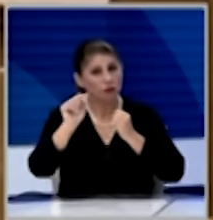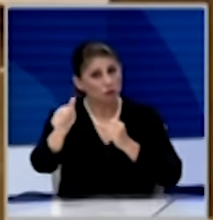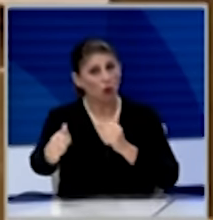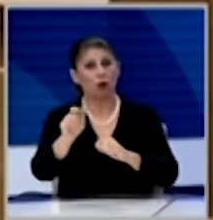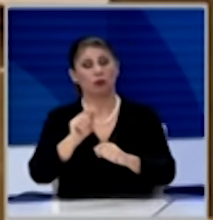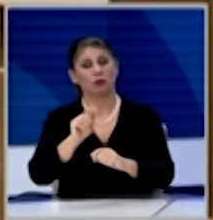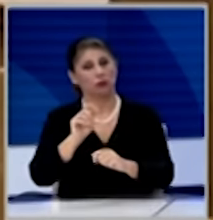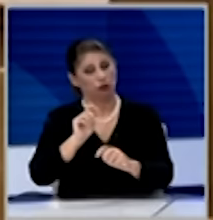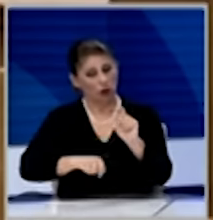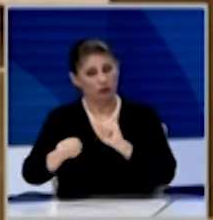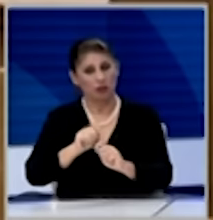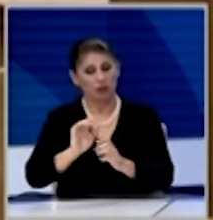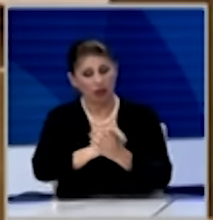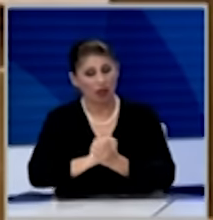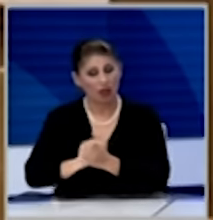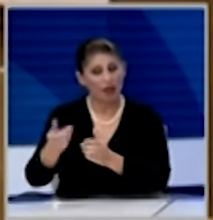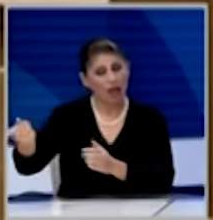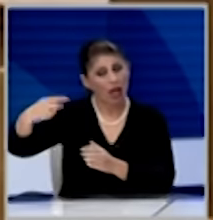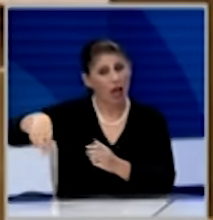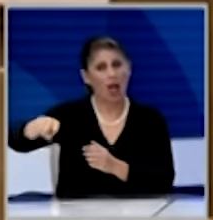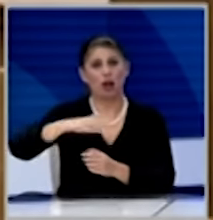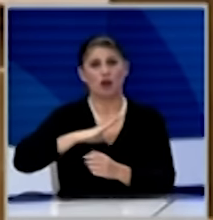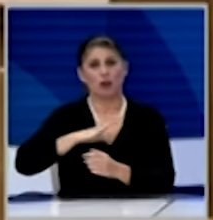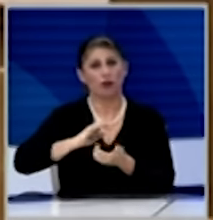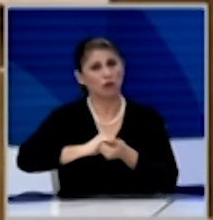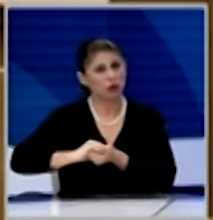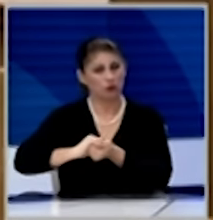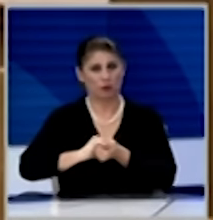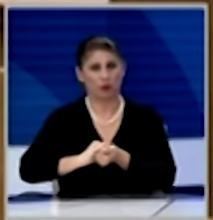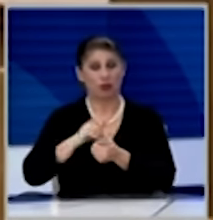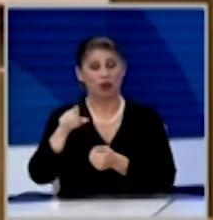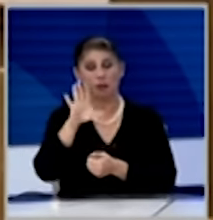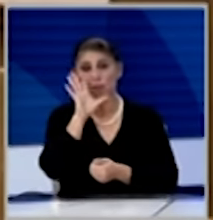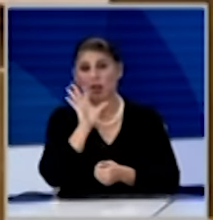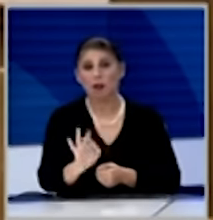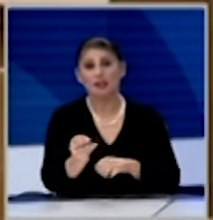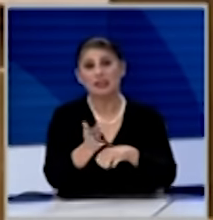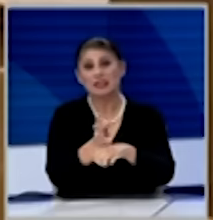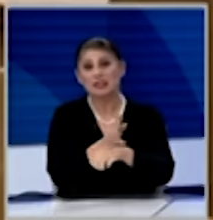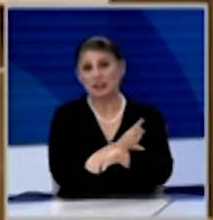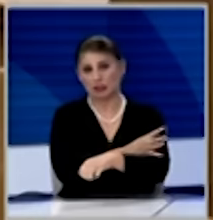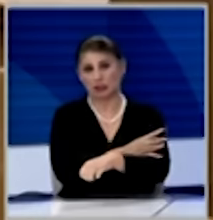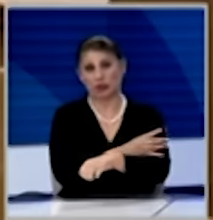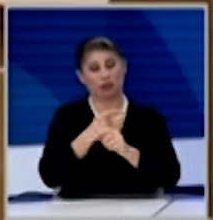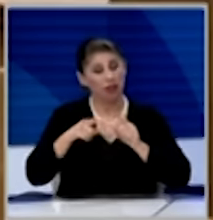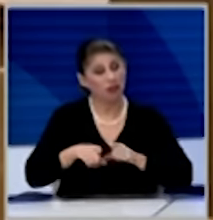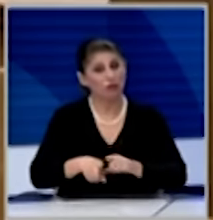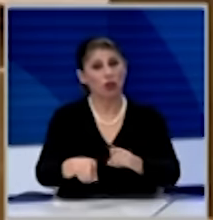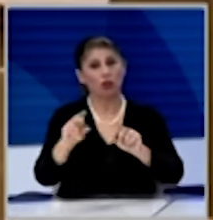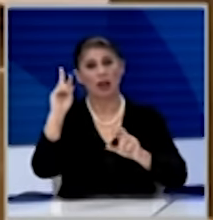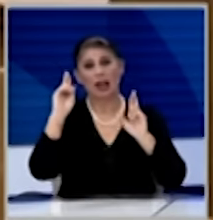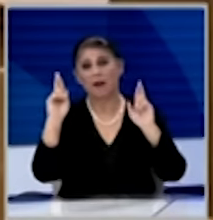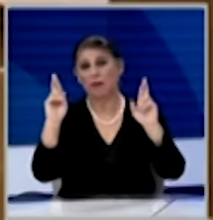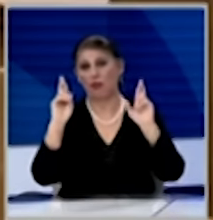βοήθεια και την αλληλεγγύη άλλων ανθρώπων σωματείων είναι πραγματικά κινητική και ταυτόχρονα